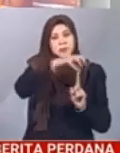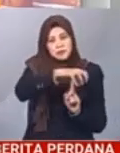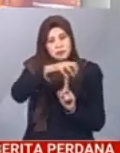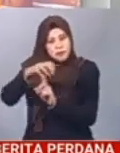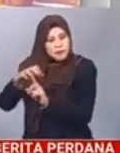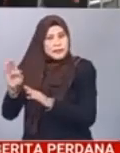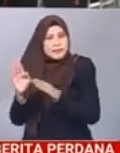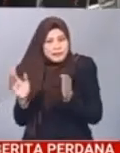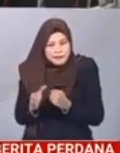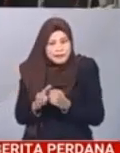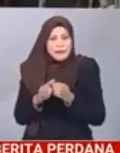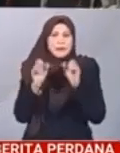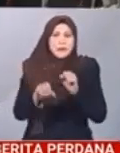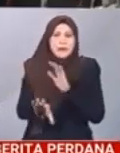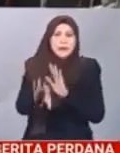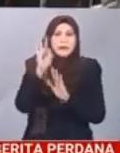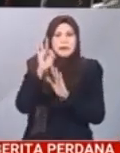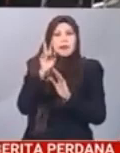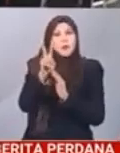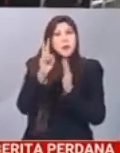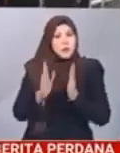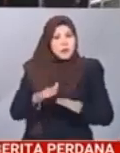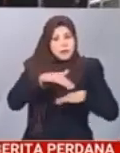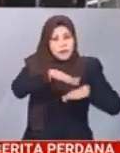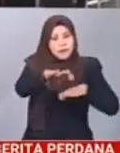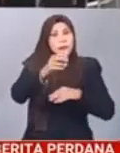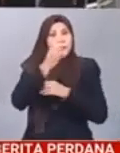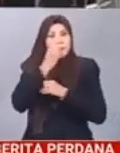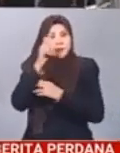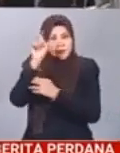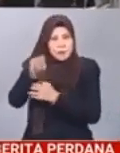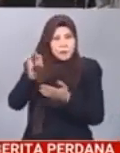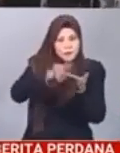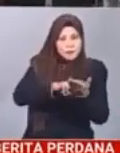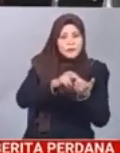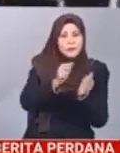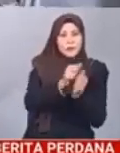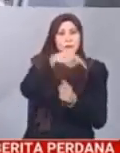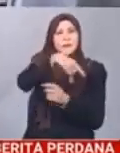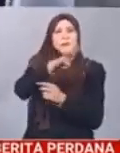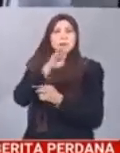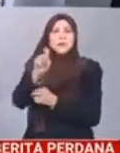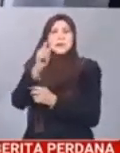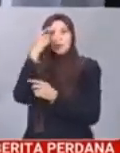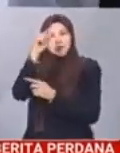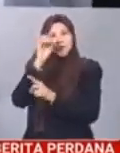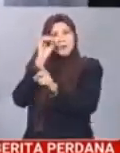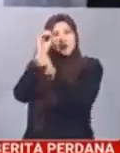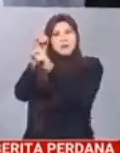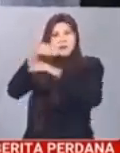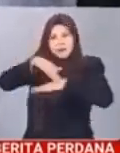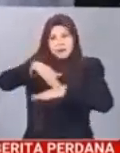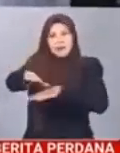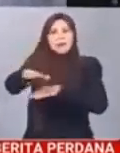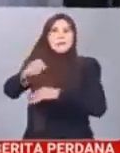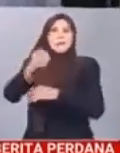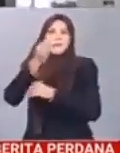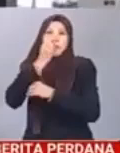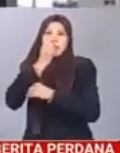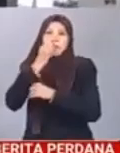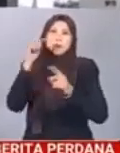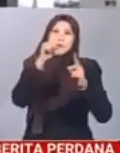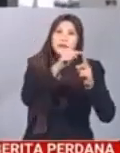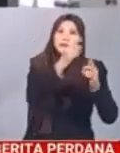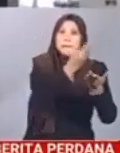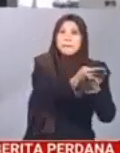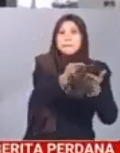kecil boleh melantik dua orang penghantar makanan yang perlu berdaftar dengan PBT bagi tujuan kebenaran penghantaran makanan